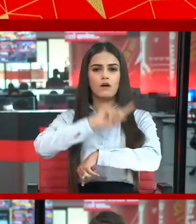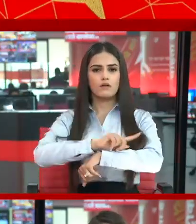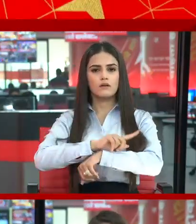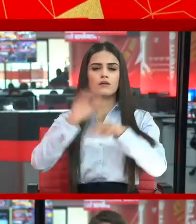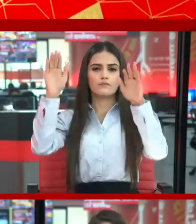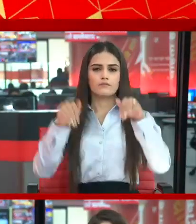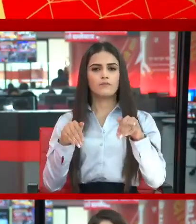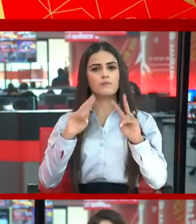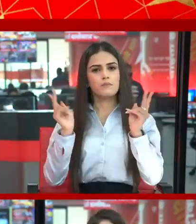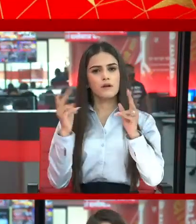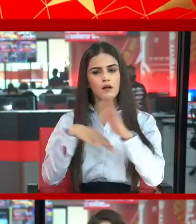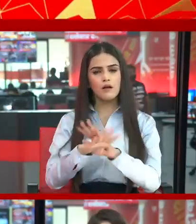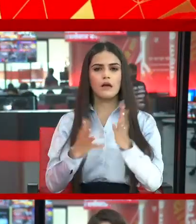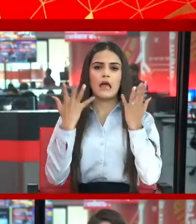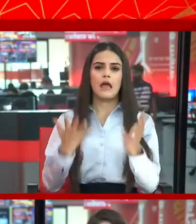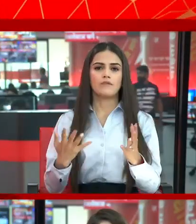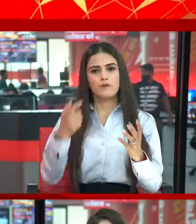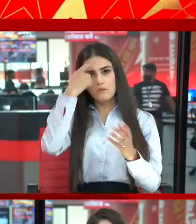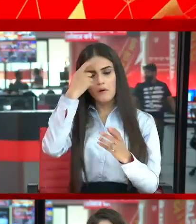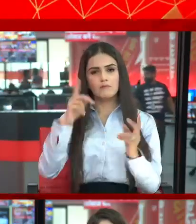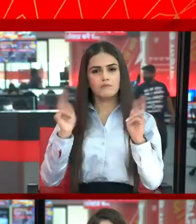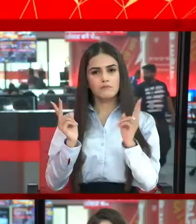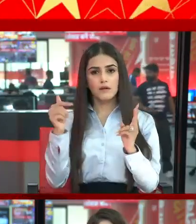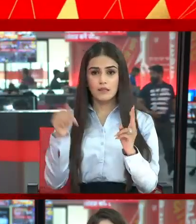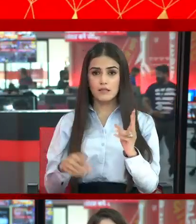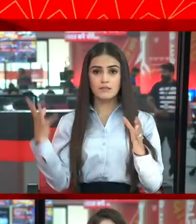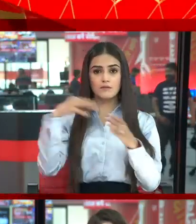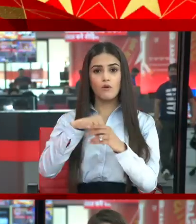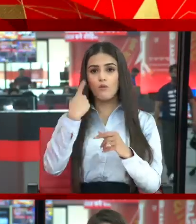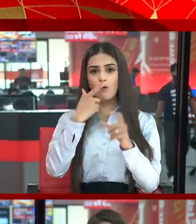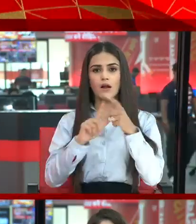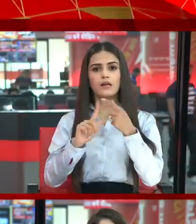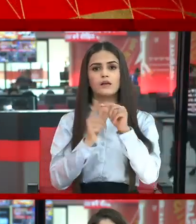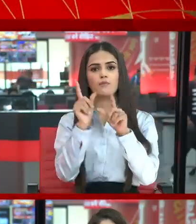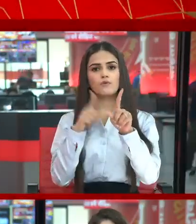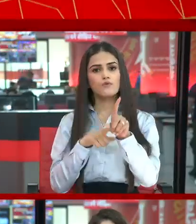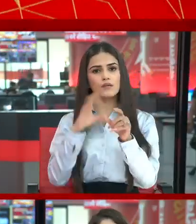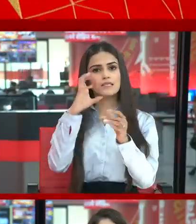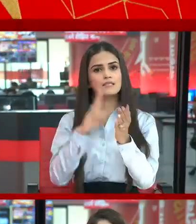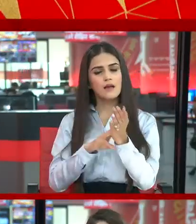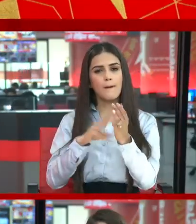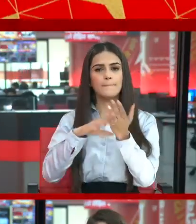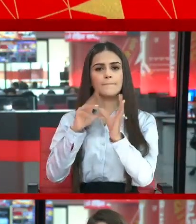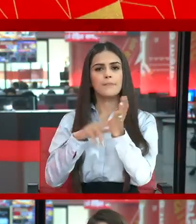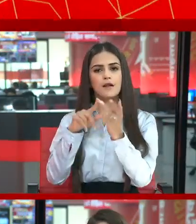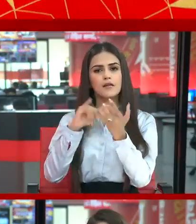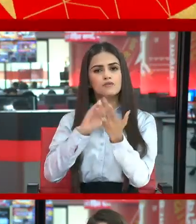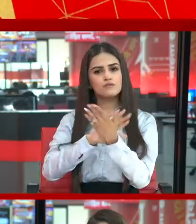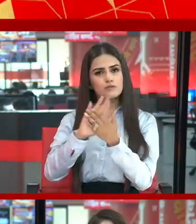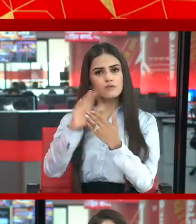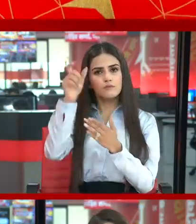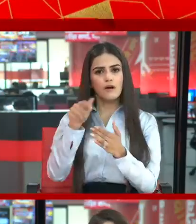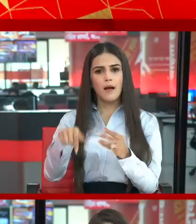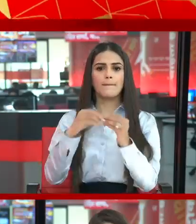सत्र बुलाया गया जिसमें भारी हंगामा हुआ। आरोपों के घेरे में आए डिप्टी सीएम मनीष सिसोदिया आज विधानसभा में बीजेपी